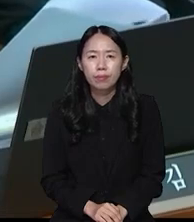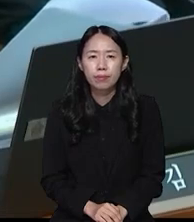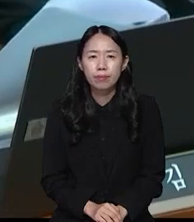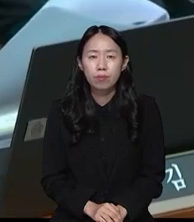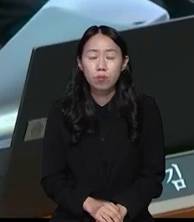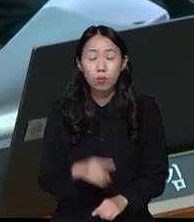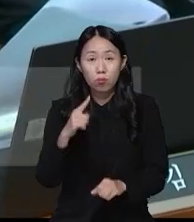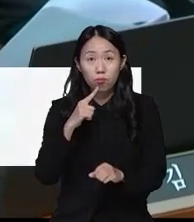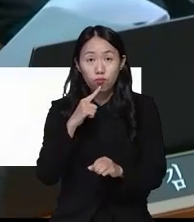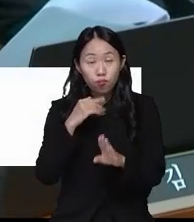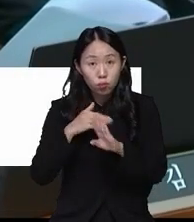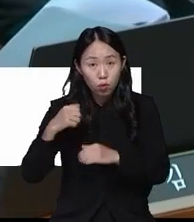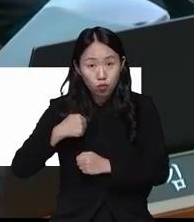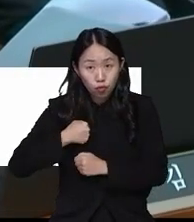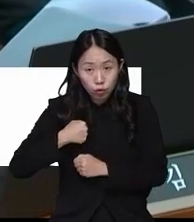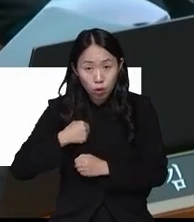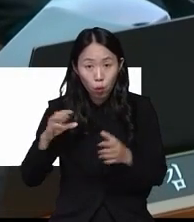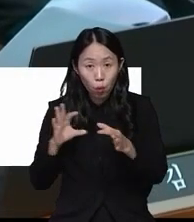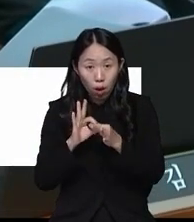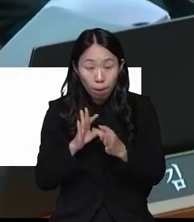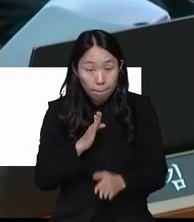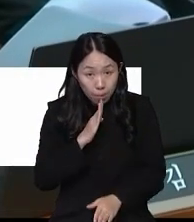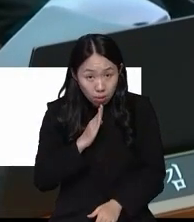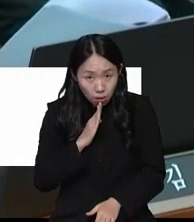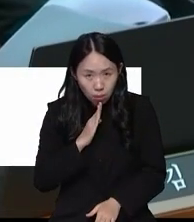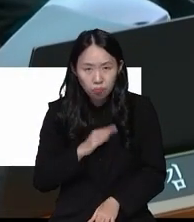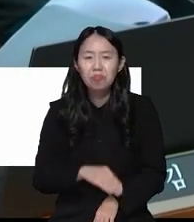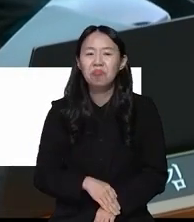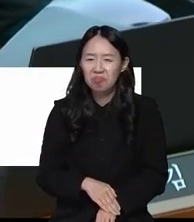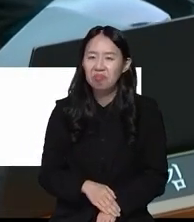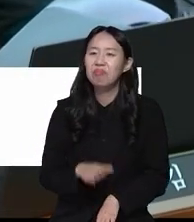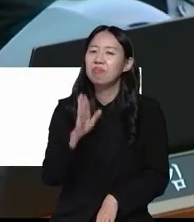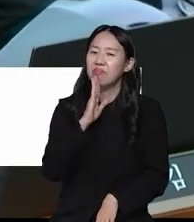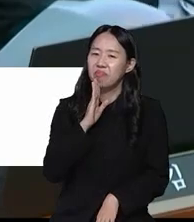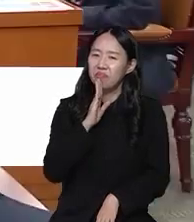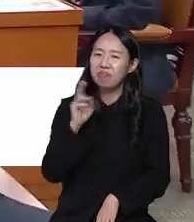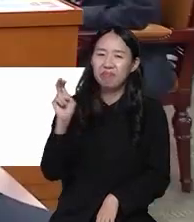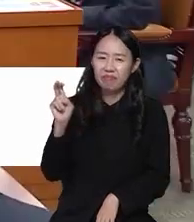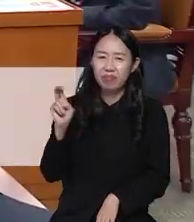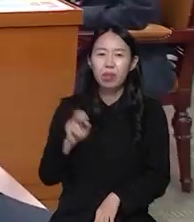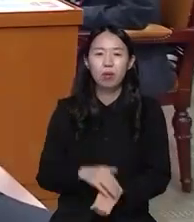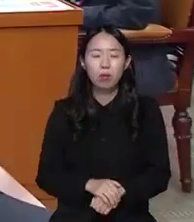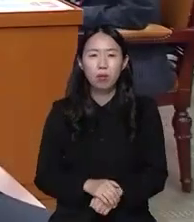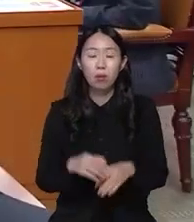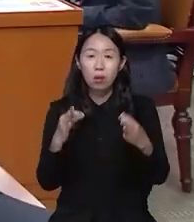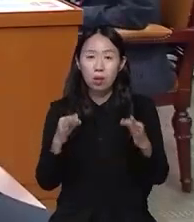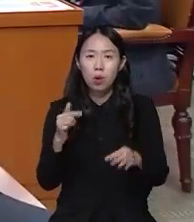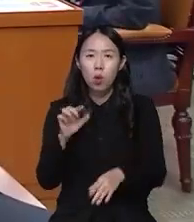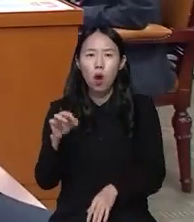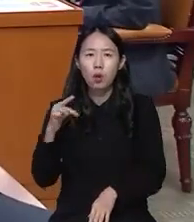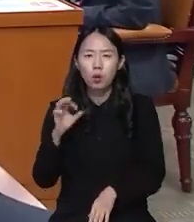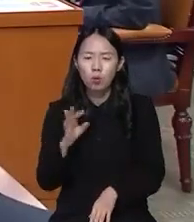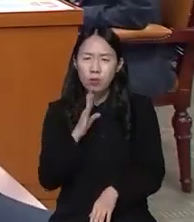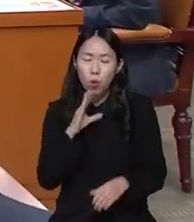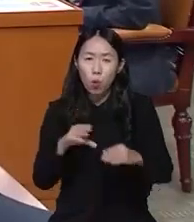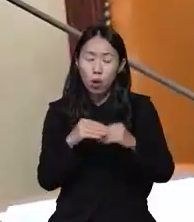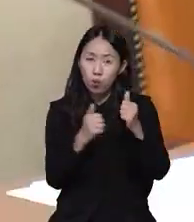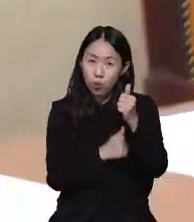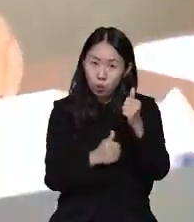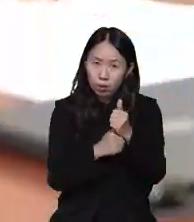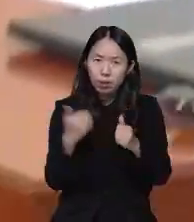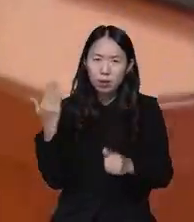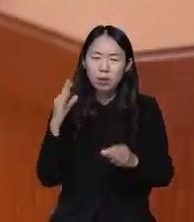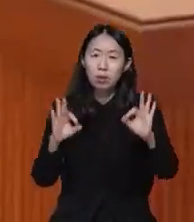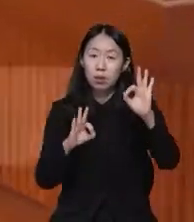그럼 북한이 개입했을 가능성은 있고요? 그 부분에 대해서는 가능성은 있다라고 얘기했습니다. 김광동 진실화해 위원장이 지난